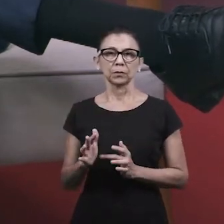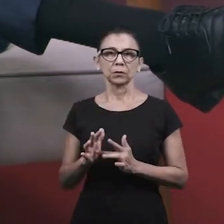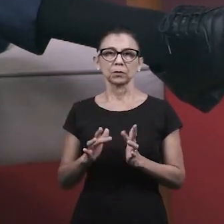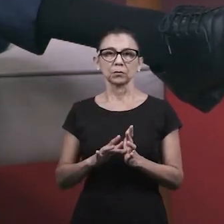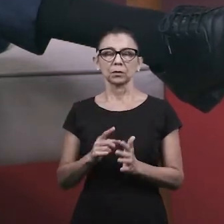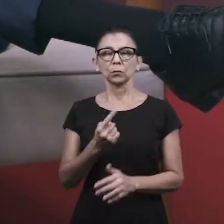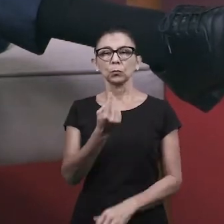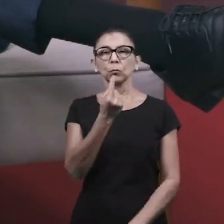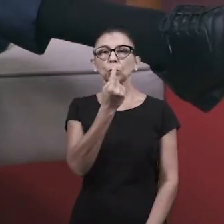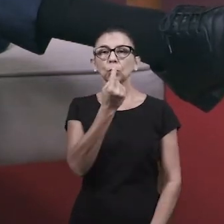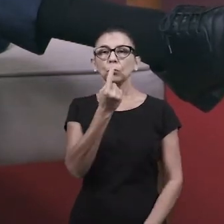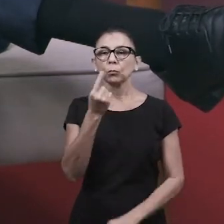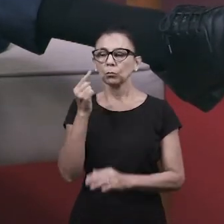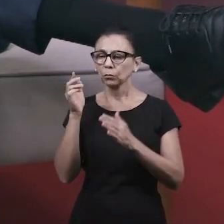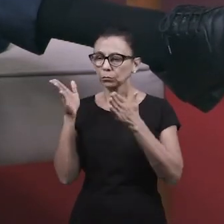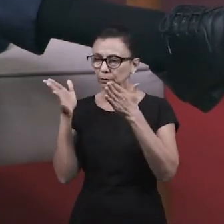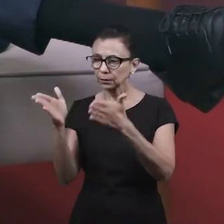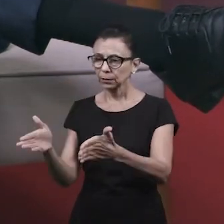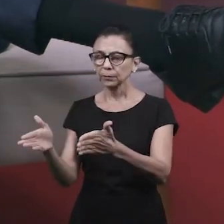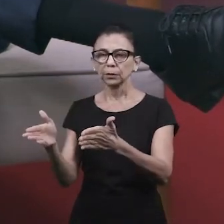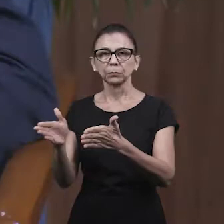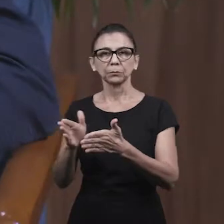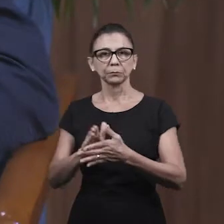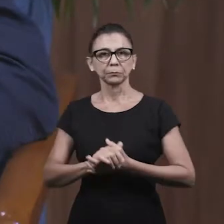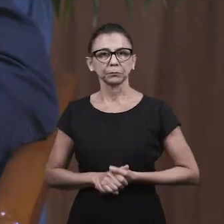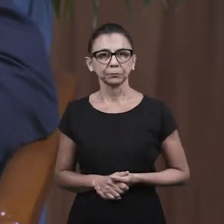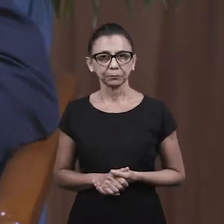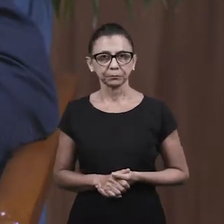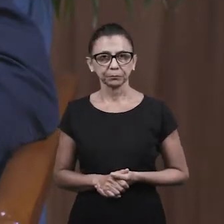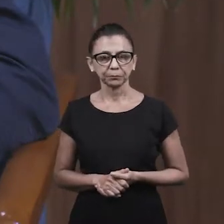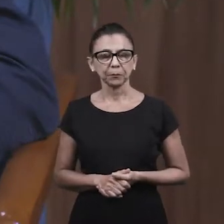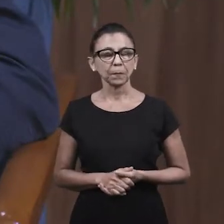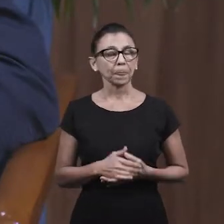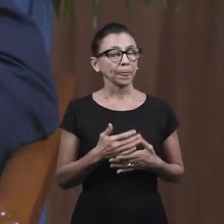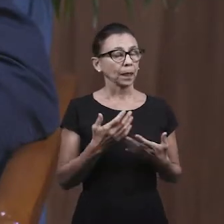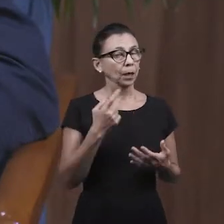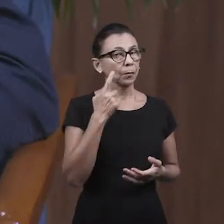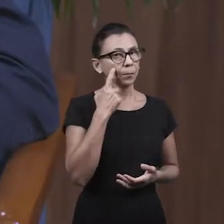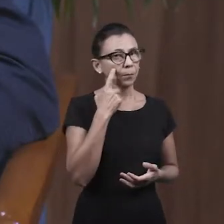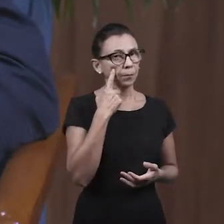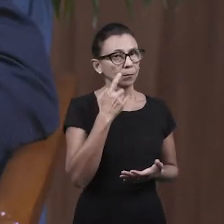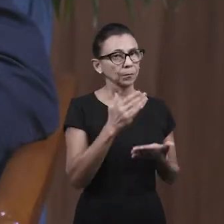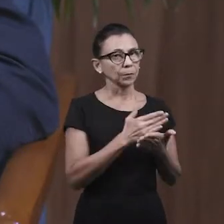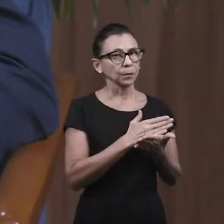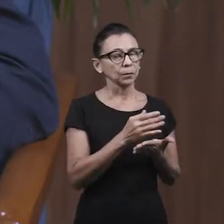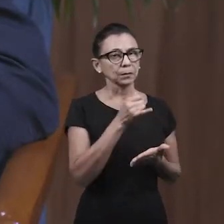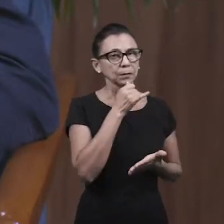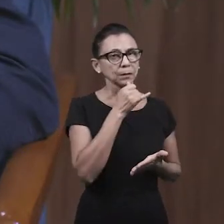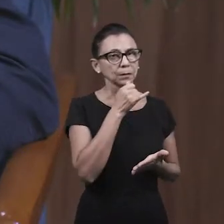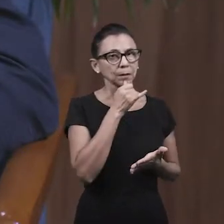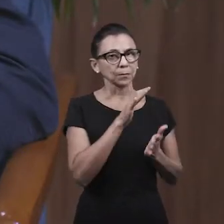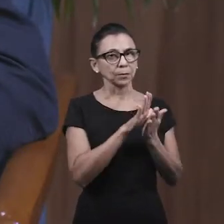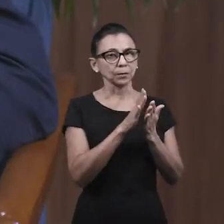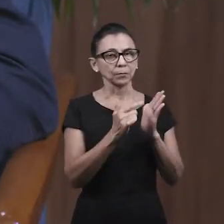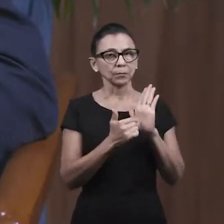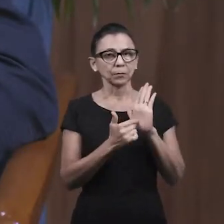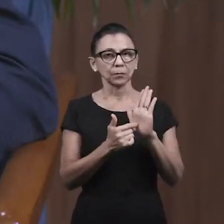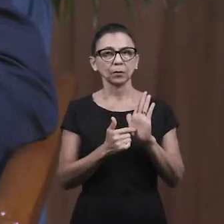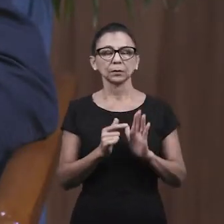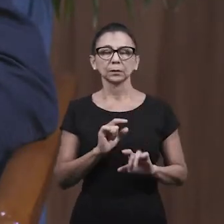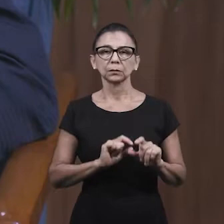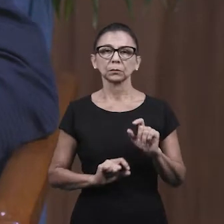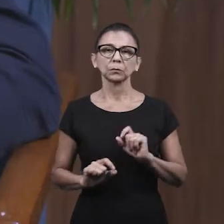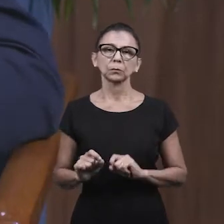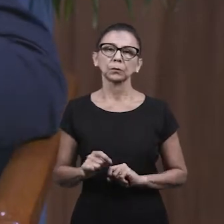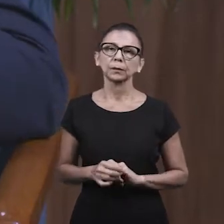un chemin, un des chemins, mais l'article est défini. Je suis le chemin. Gloire à